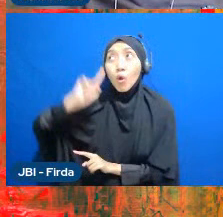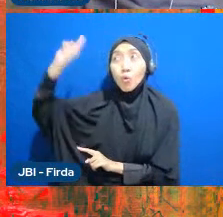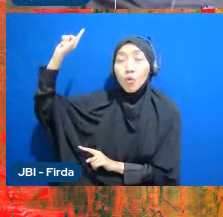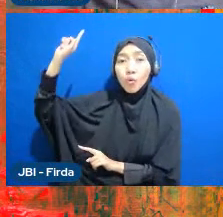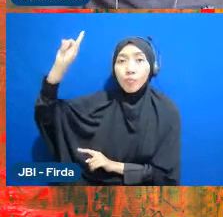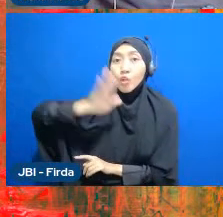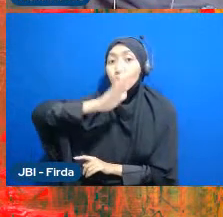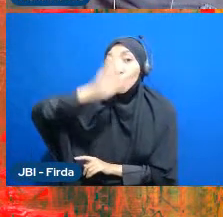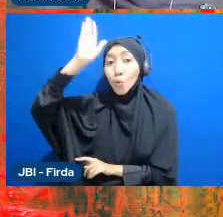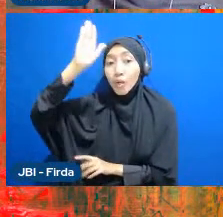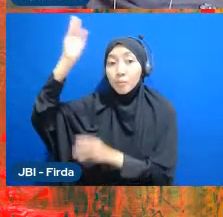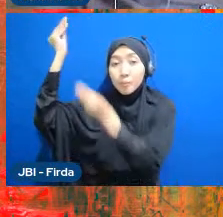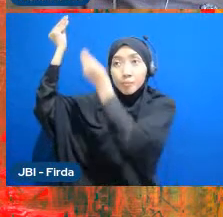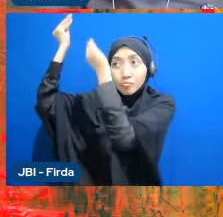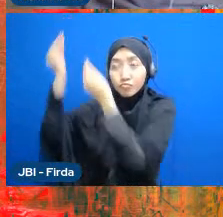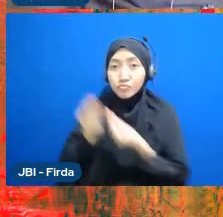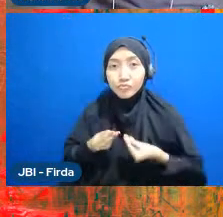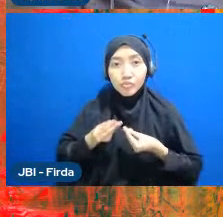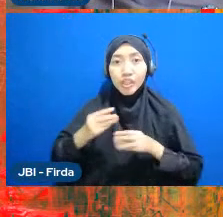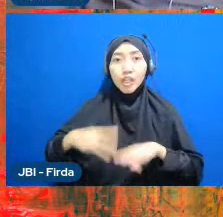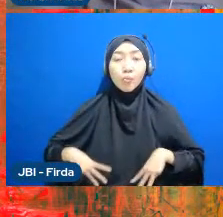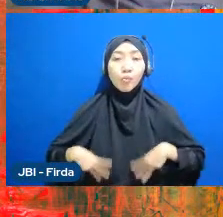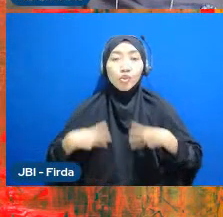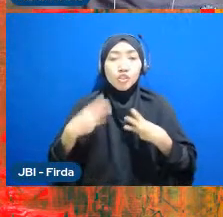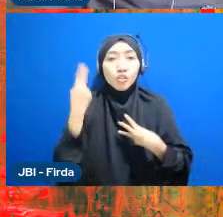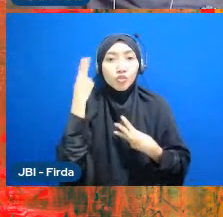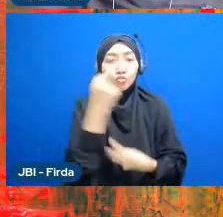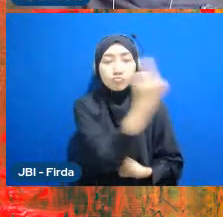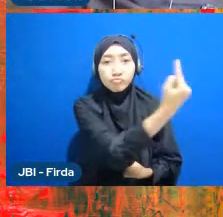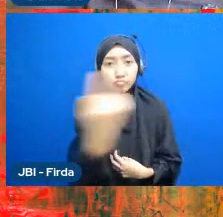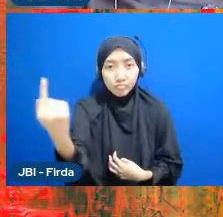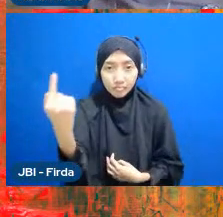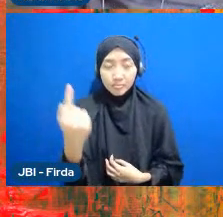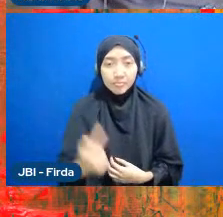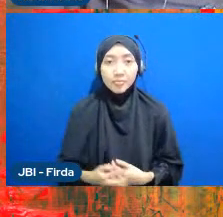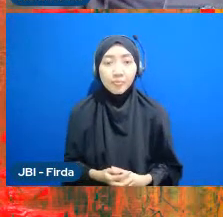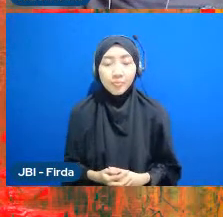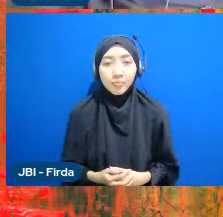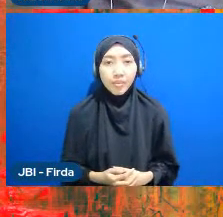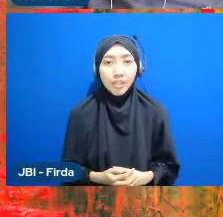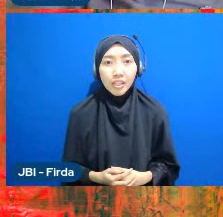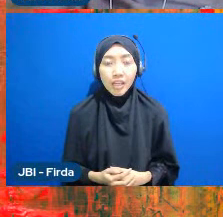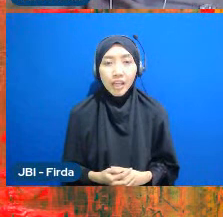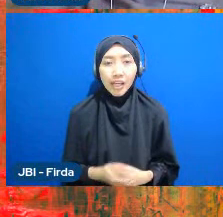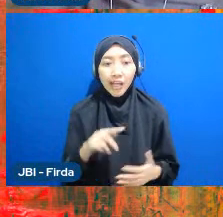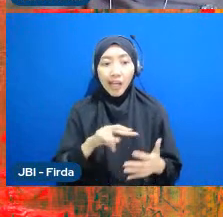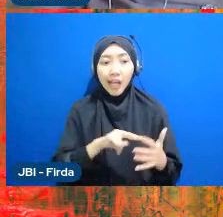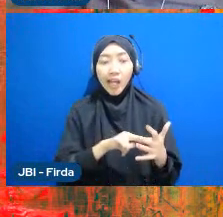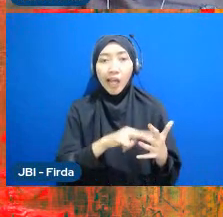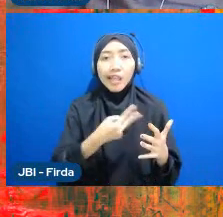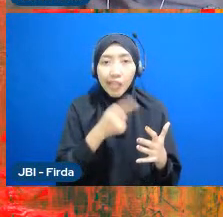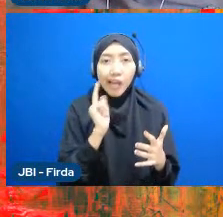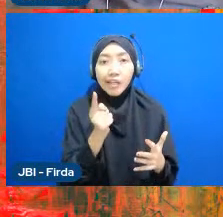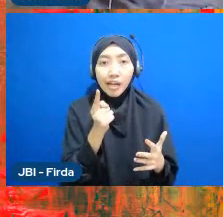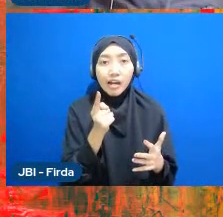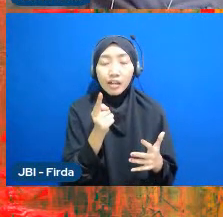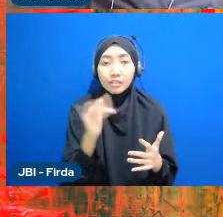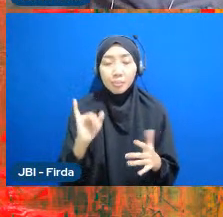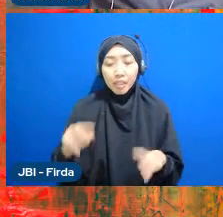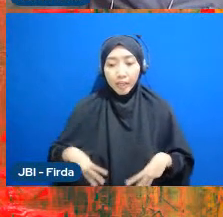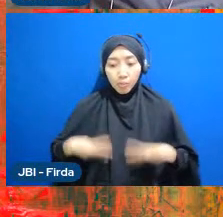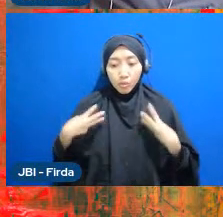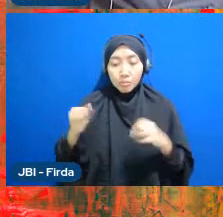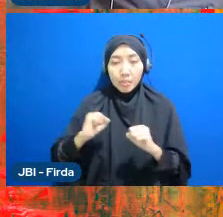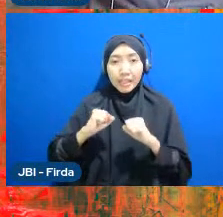itu sudah memberikan emosi kepada setiap diri. Tentu pasti ada maksudnya. Emosi ini ibarat